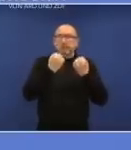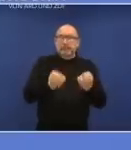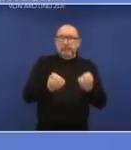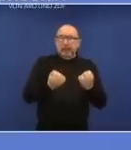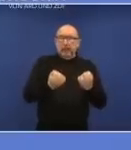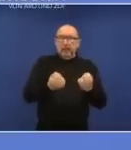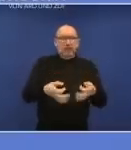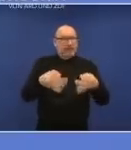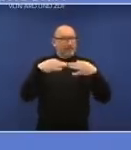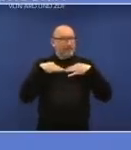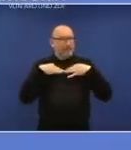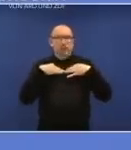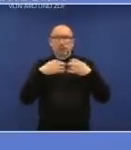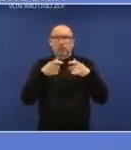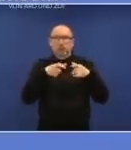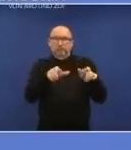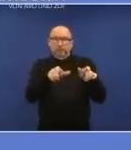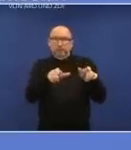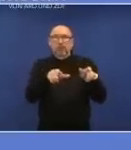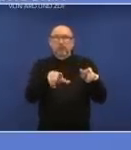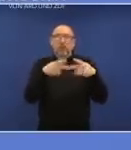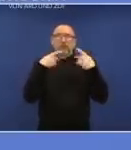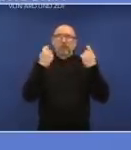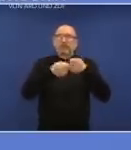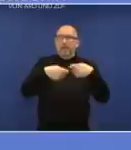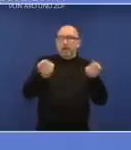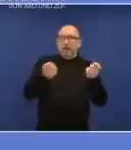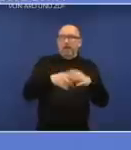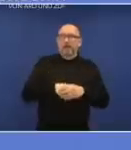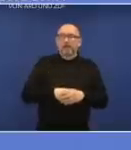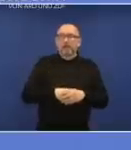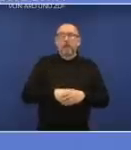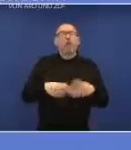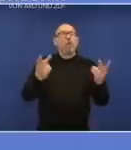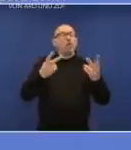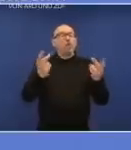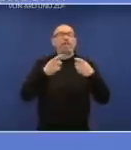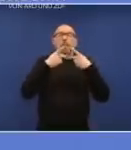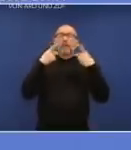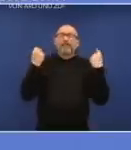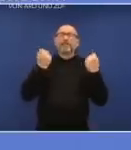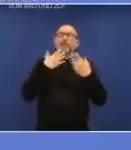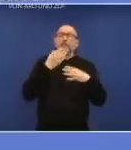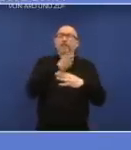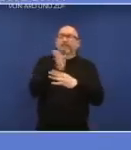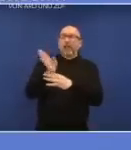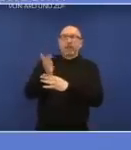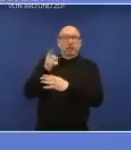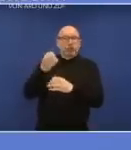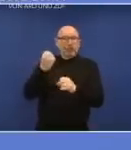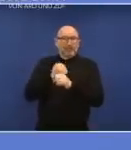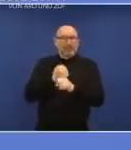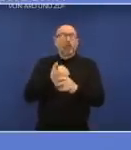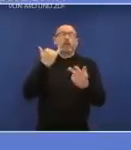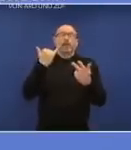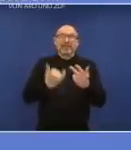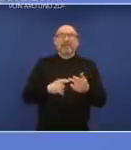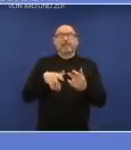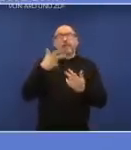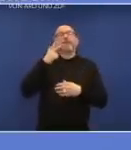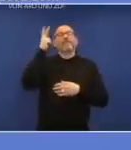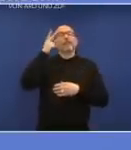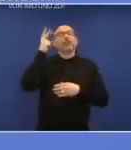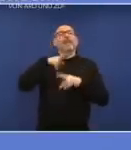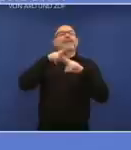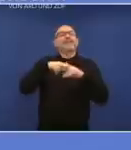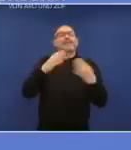infektionsmäßig sicher, was da an Masken auf den Markt kommt, beziehungsweise was zur Verteilung anstand, beziehungsweise jetzt in die nationale Reserve